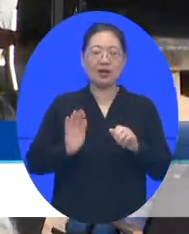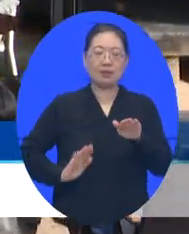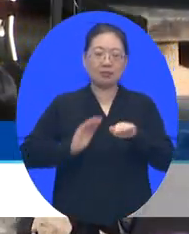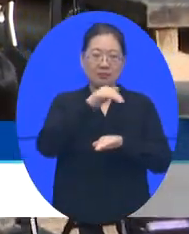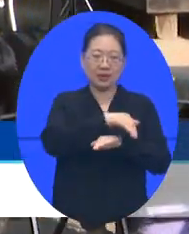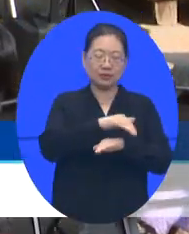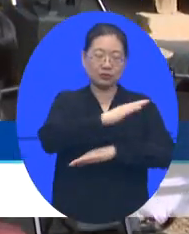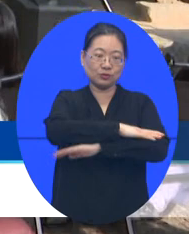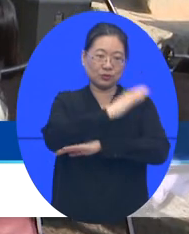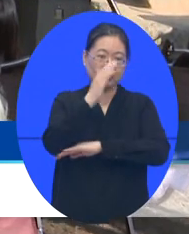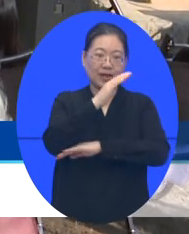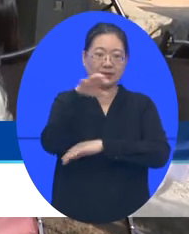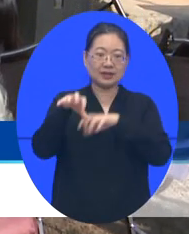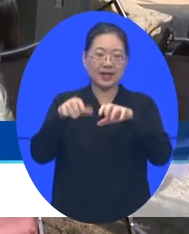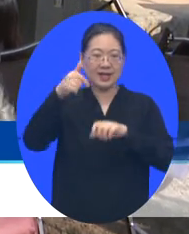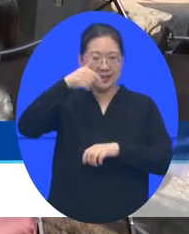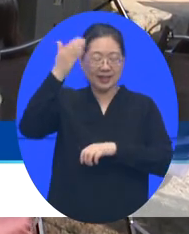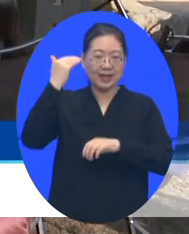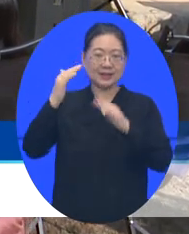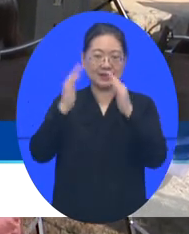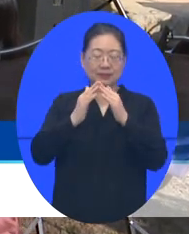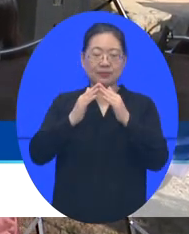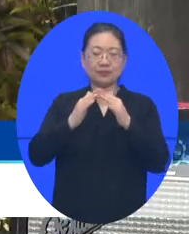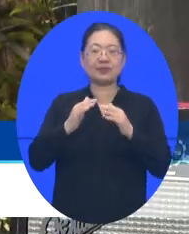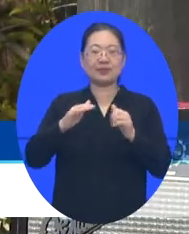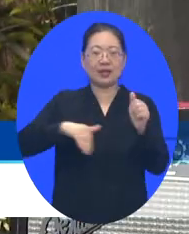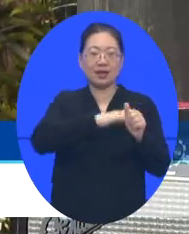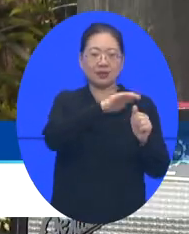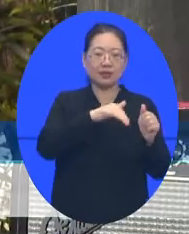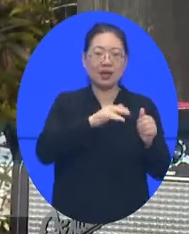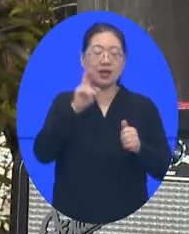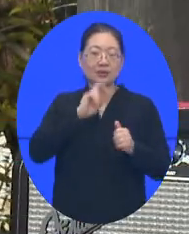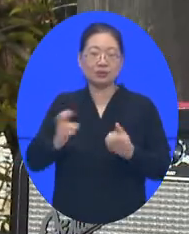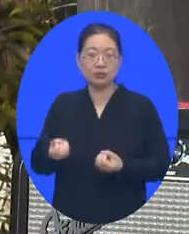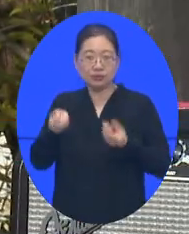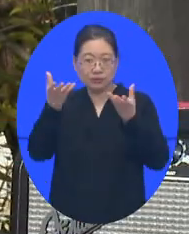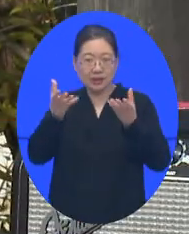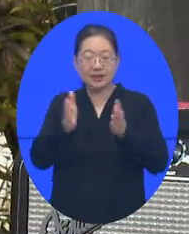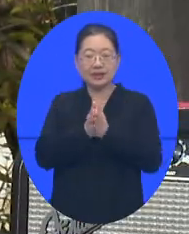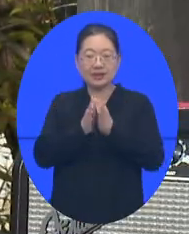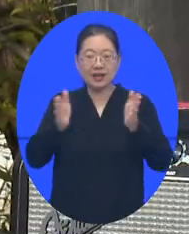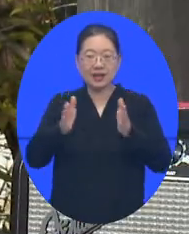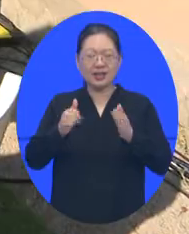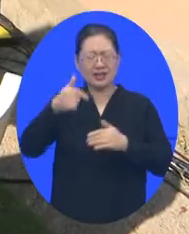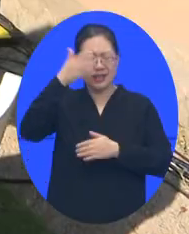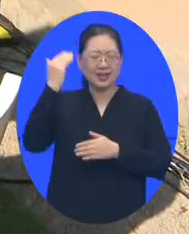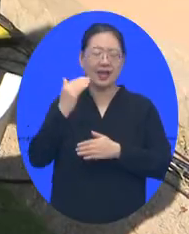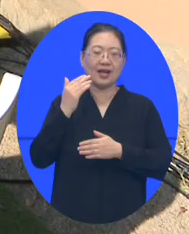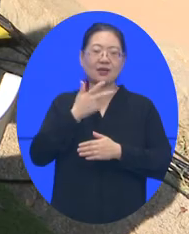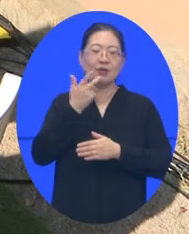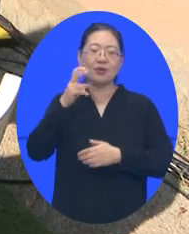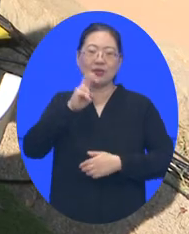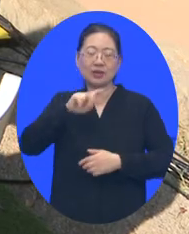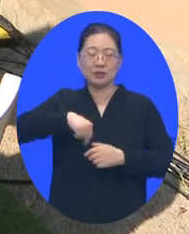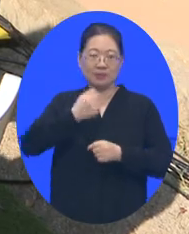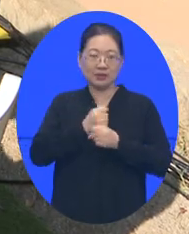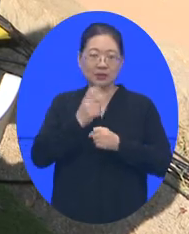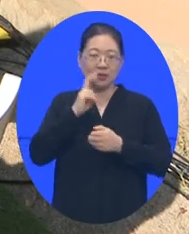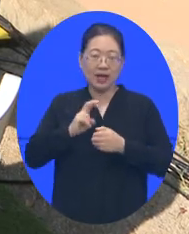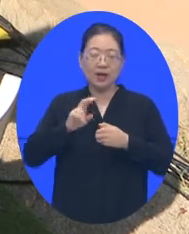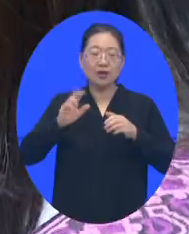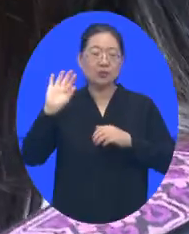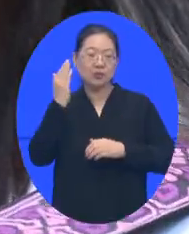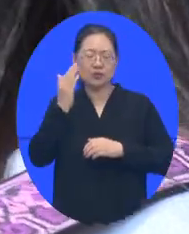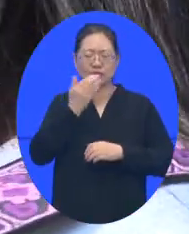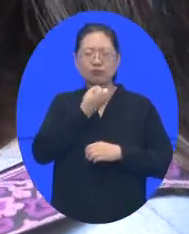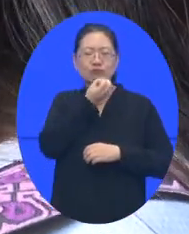단지에서는 옛 정취를 물씬 풍기는 고택을 배경으로 음악 축제가 펼쳐졌습니다. 올드 팝송과 자작곡, 요즘 유행하는